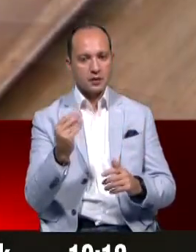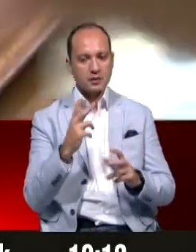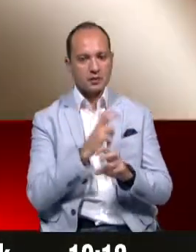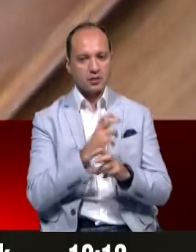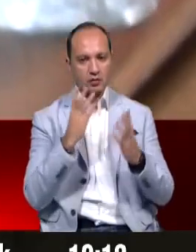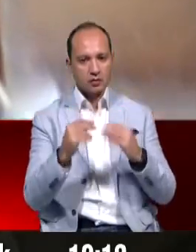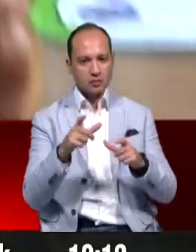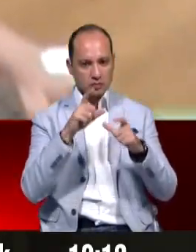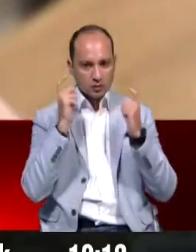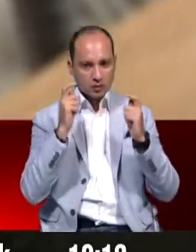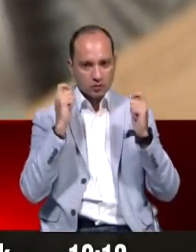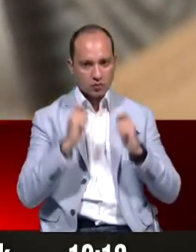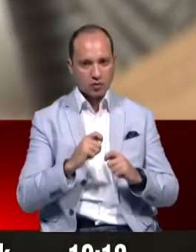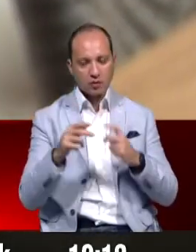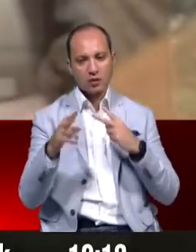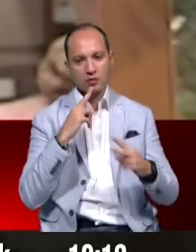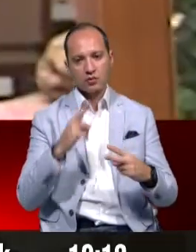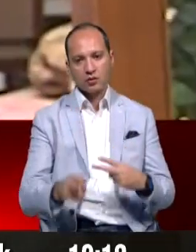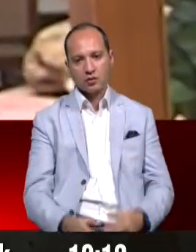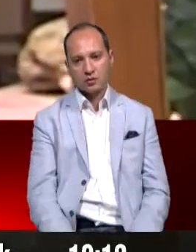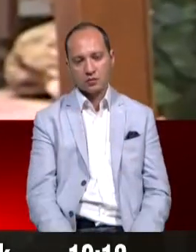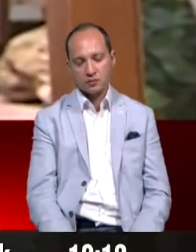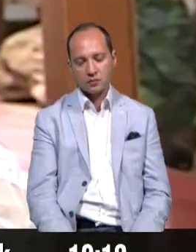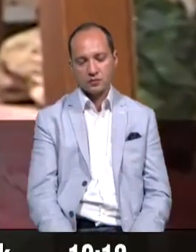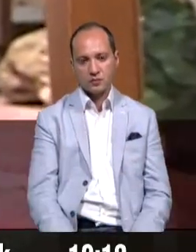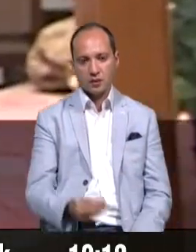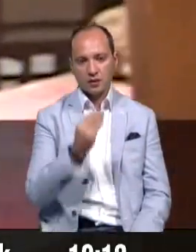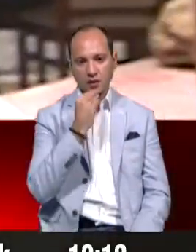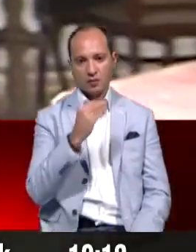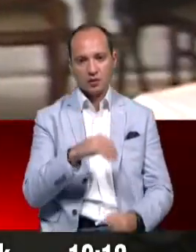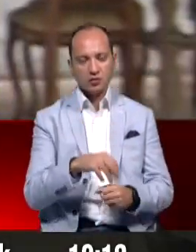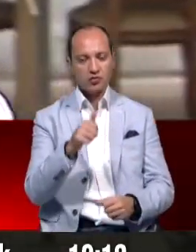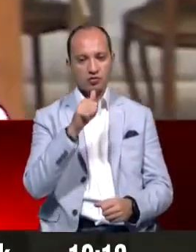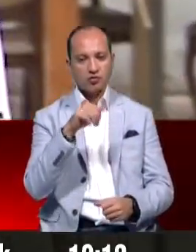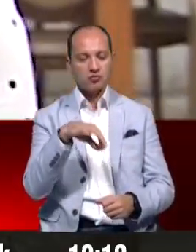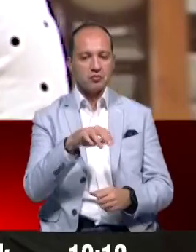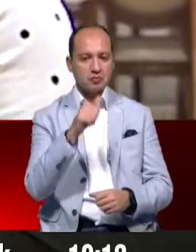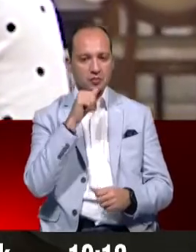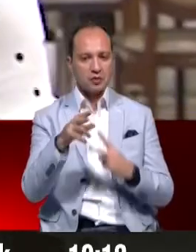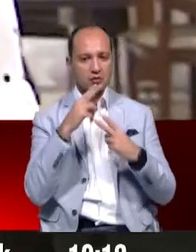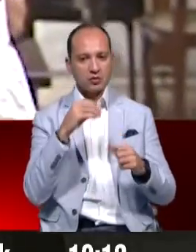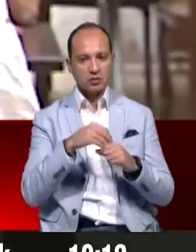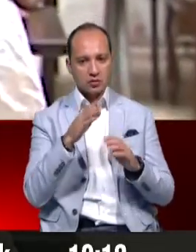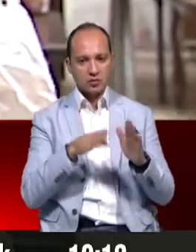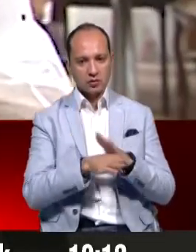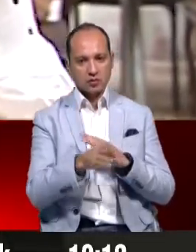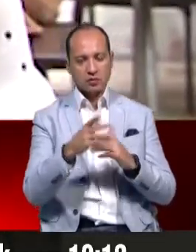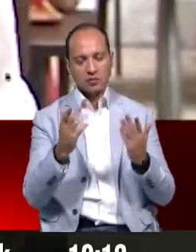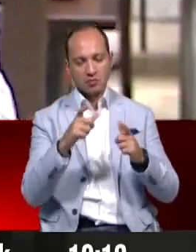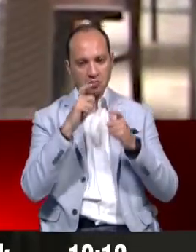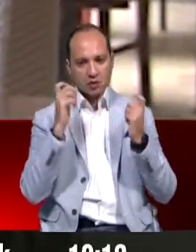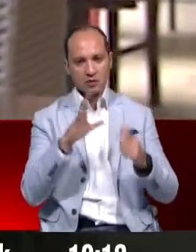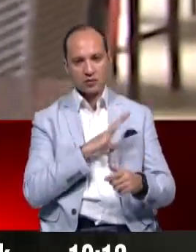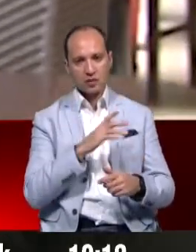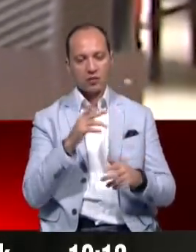riskli olanı maskenin çıkarıldığı restoranlar. Yemek yemek için, kahve ya da çay içmek için restorandan içeri girdiniz. Elbette ki maskeniz